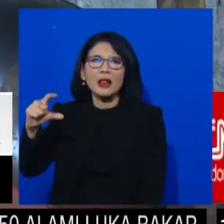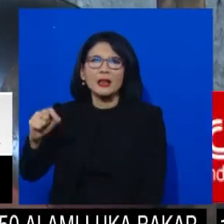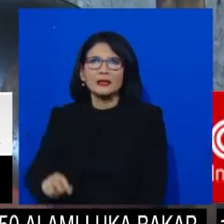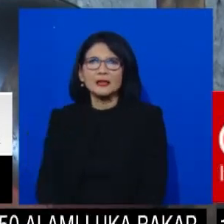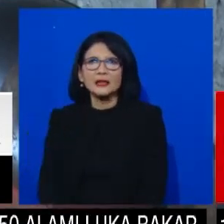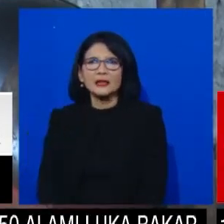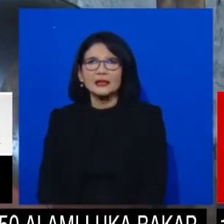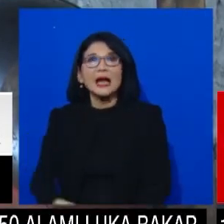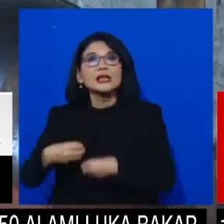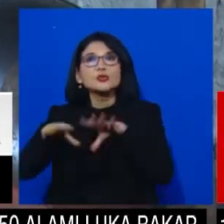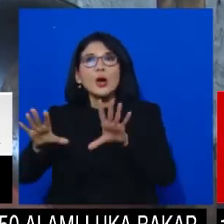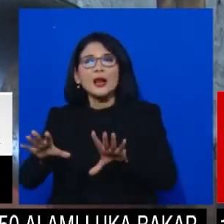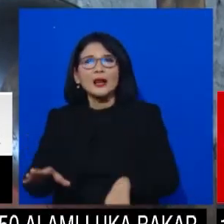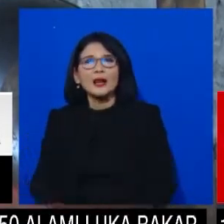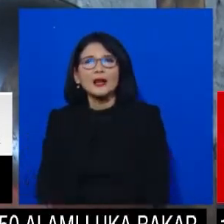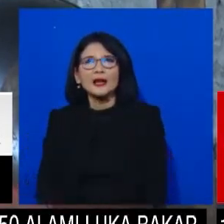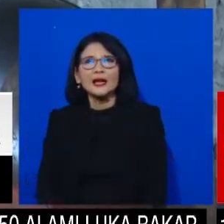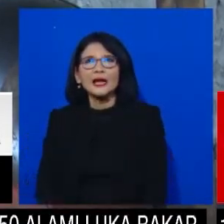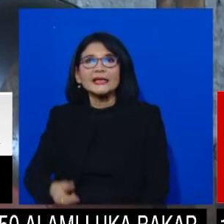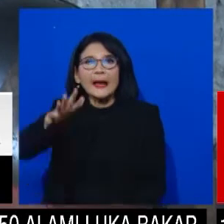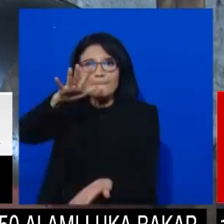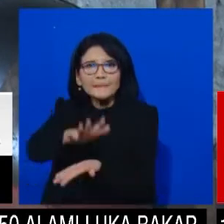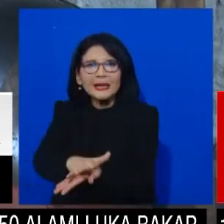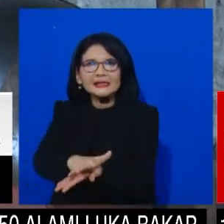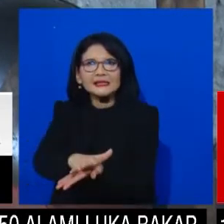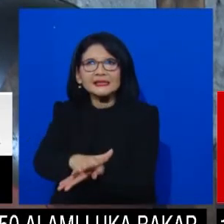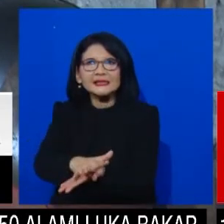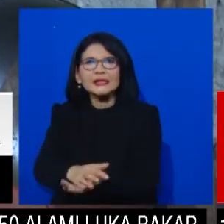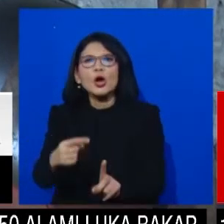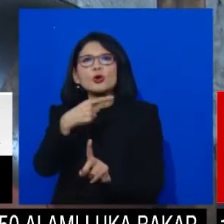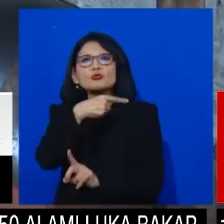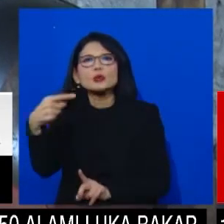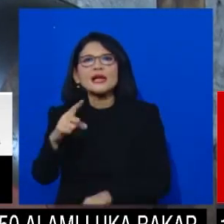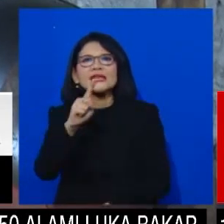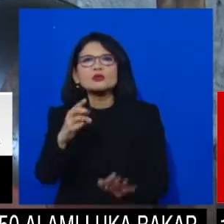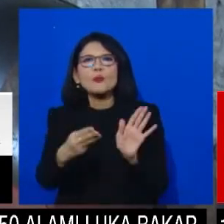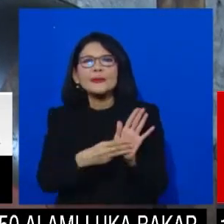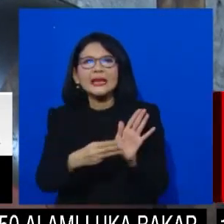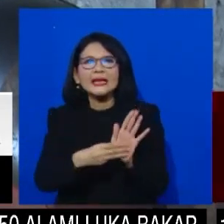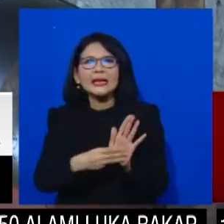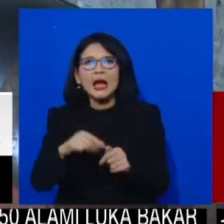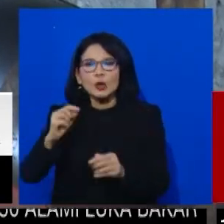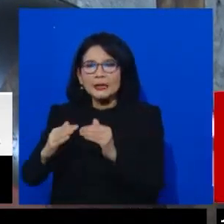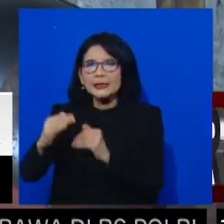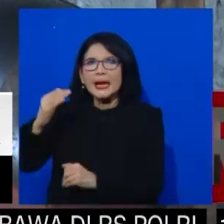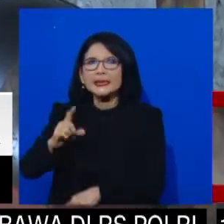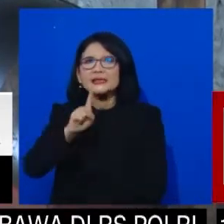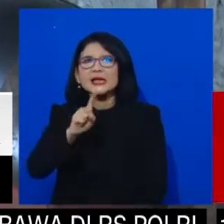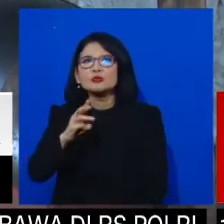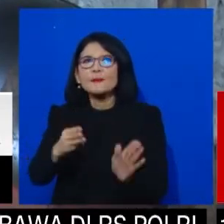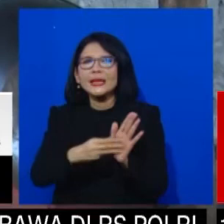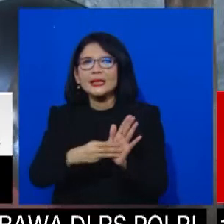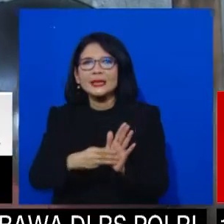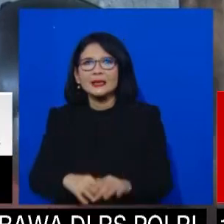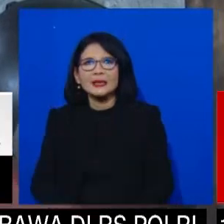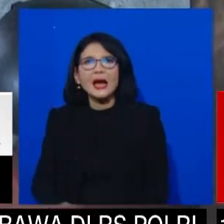biasanya press? Yang mana tuh? Yang press. Yang press paling di bawah 1 mili. Kalau ini kita di atas 1 mili, ada 2 mili.